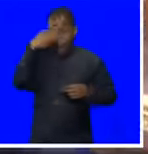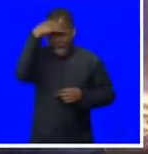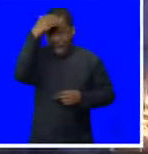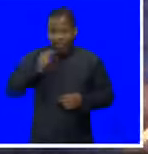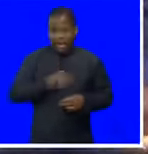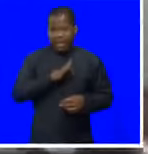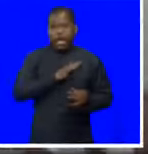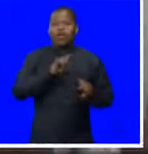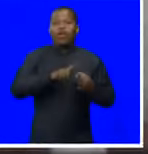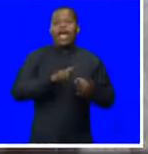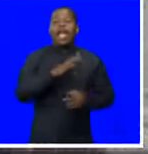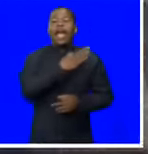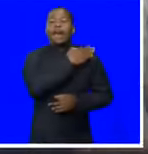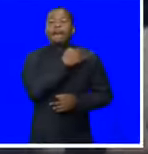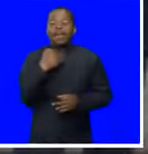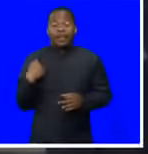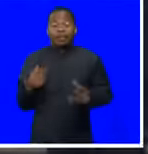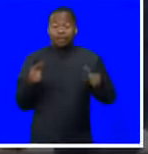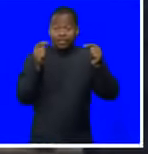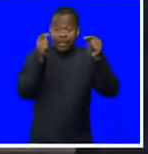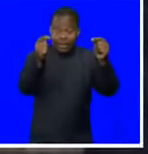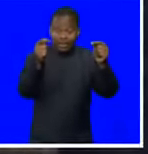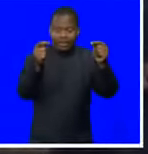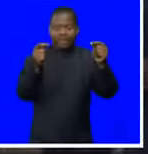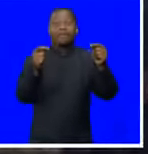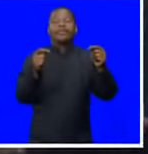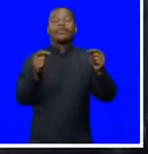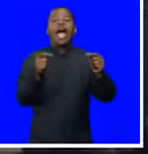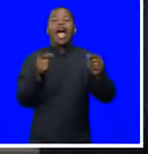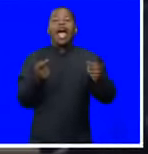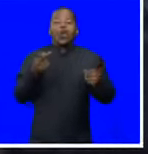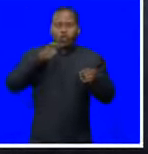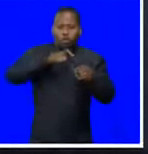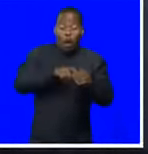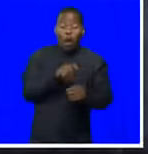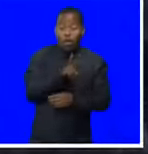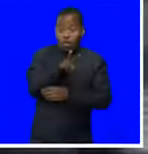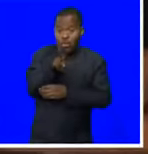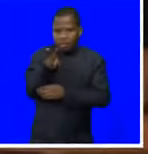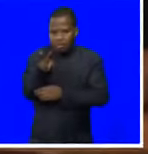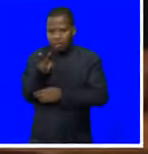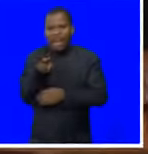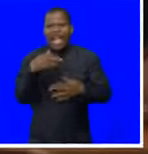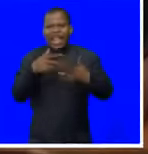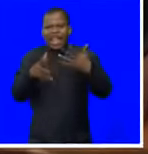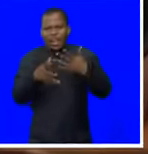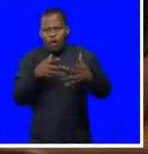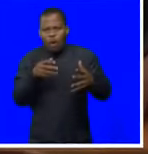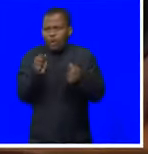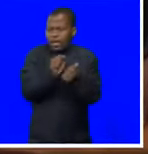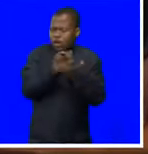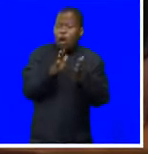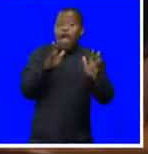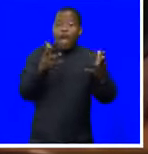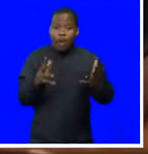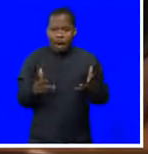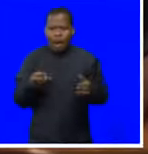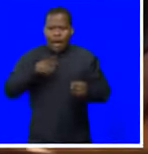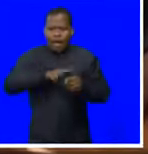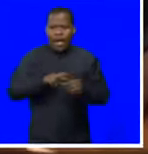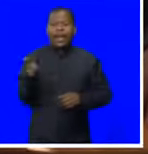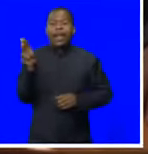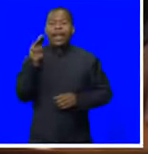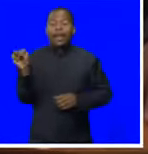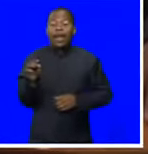Maseko nenduna yemsebenti lemkhulu nekuthutha Chief Ndlalo Hlazandwane bebayingxenye yalabo labede kutobona lo monakalo. Ndunankulu